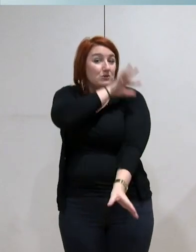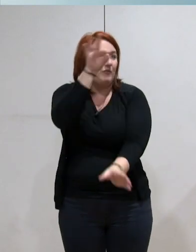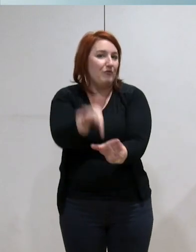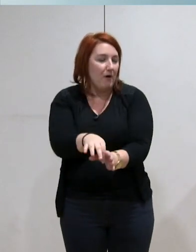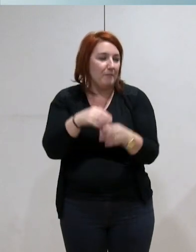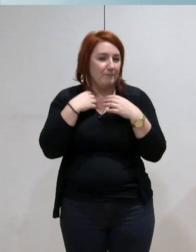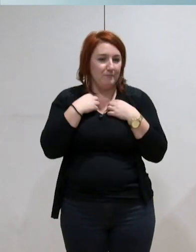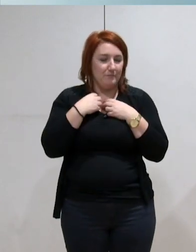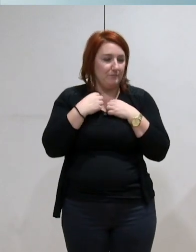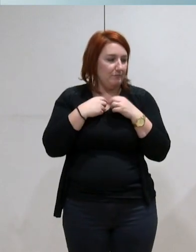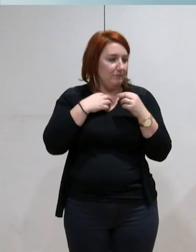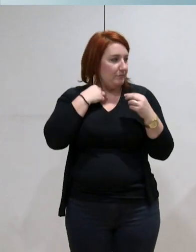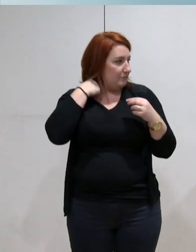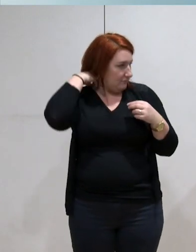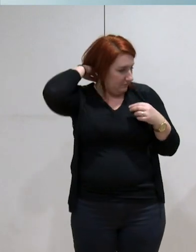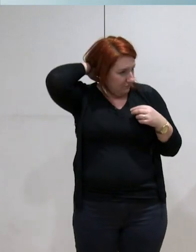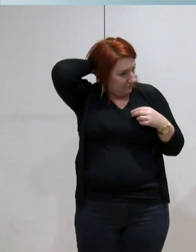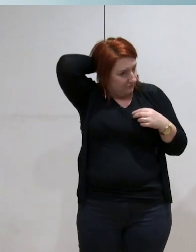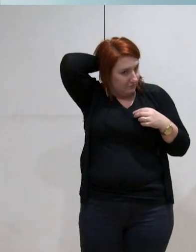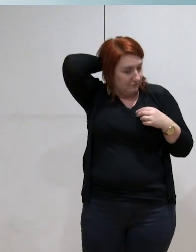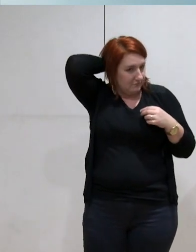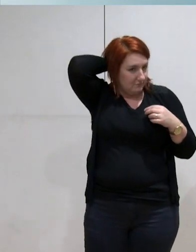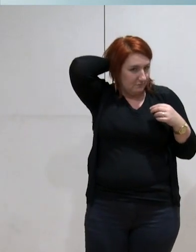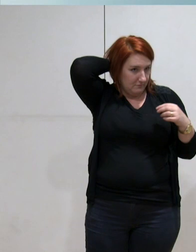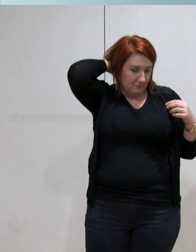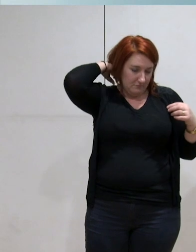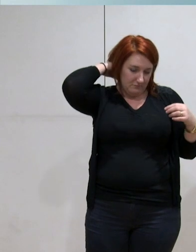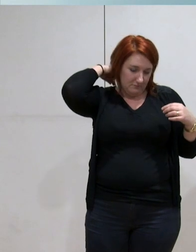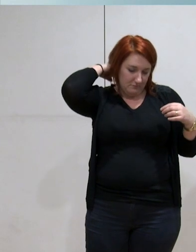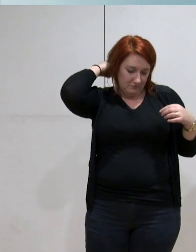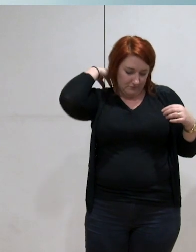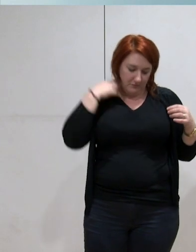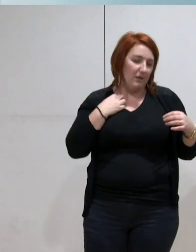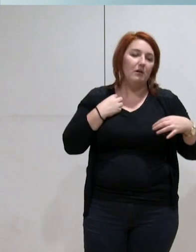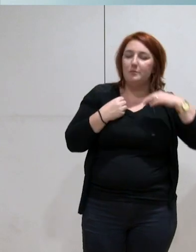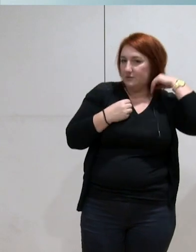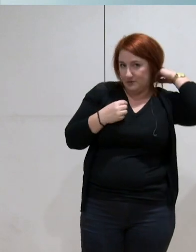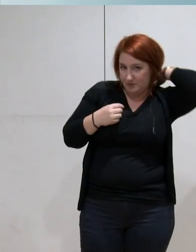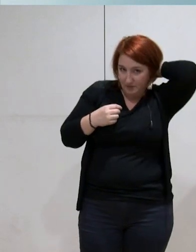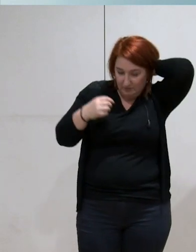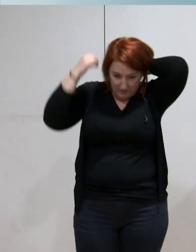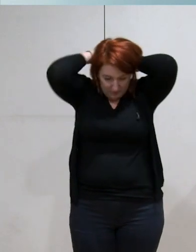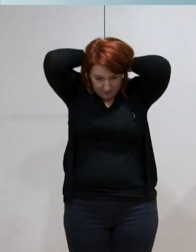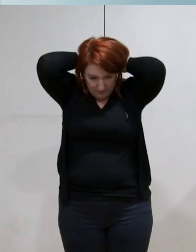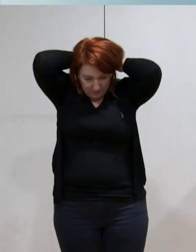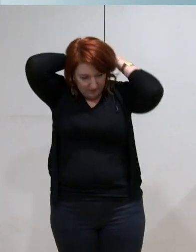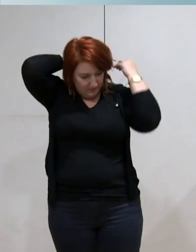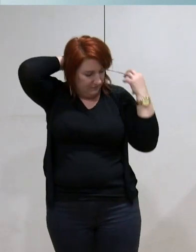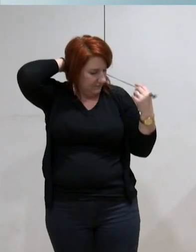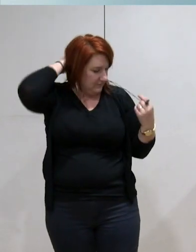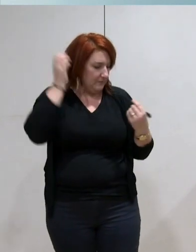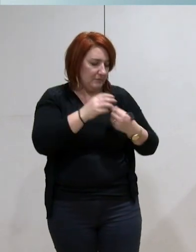voixend alors il y a d'abord un amendement qui est un amendement d'ailleurs technique que nous avons évoqué en conférence